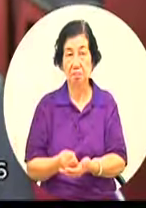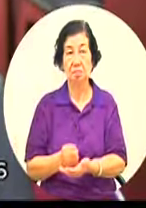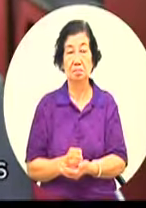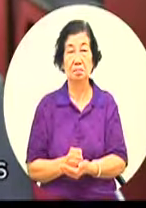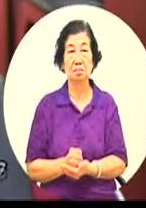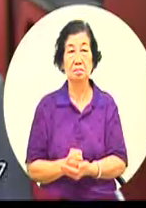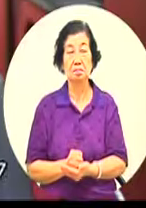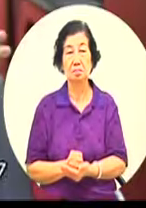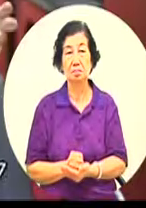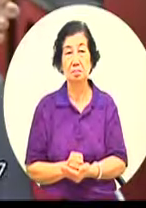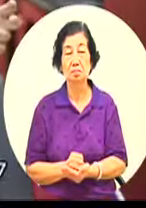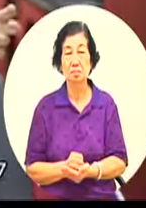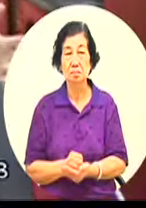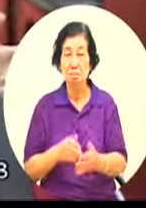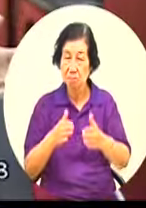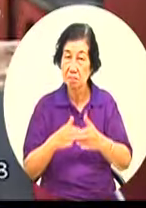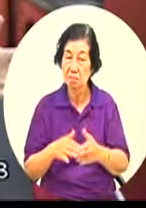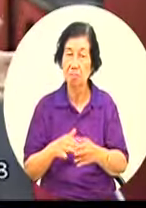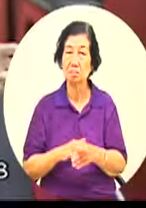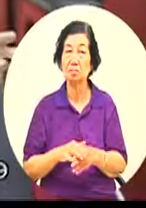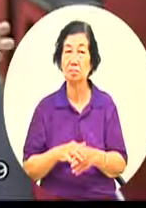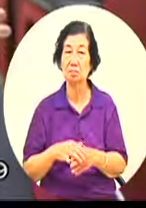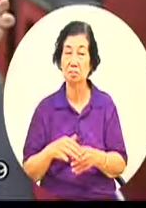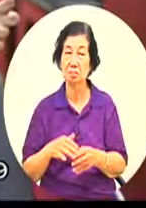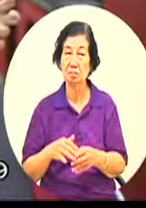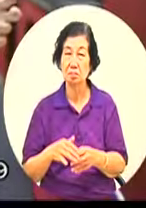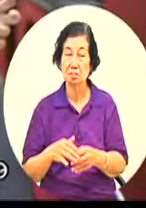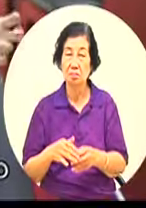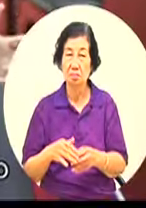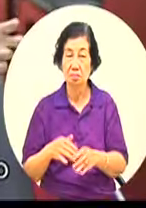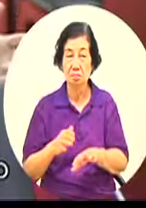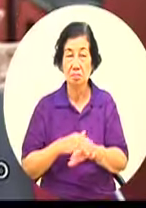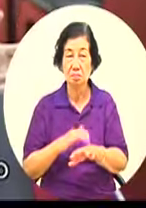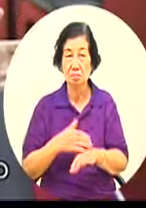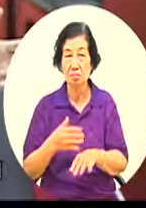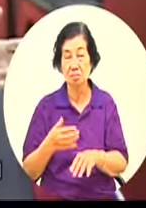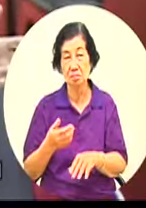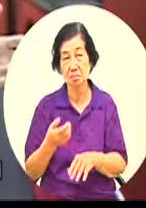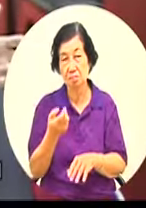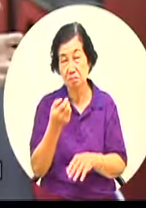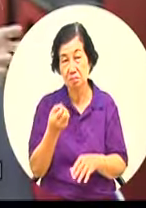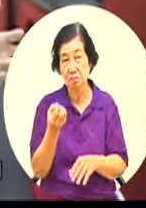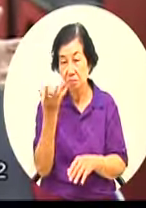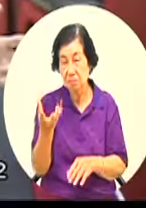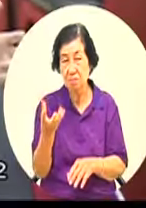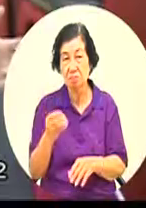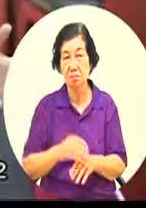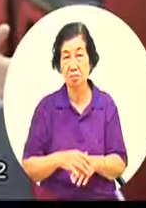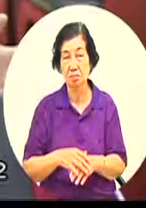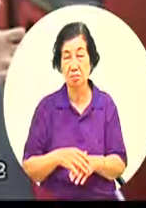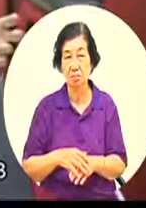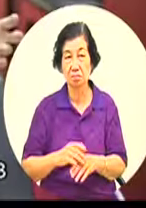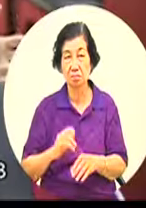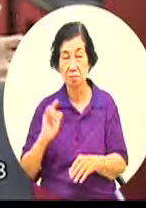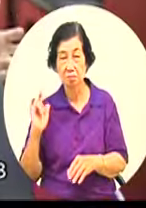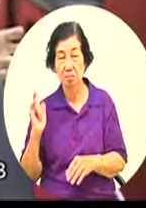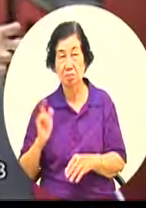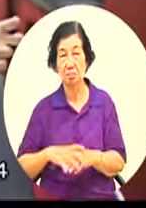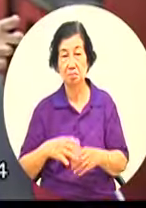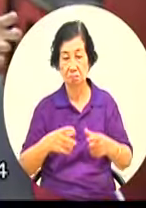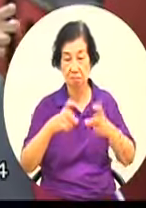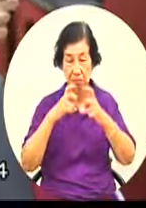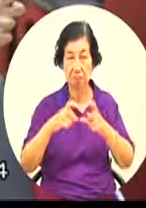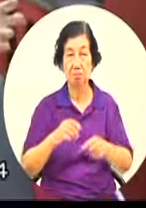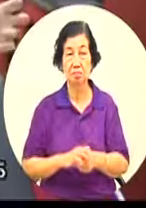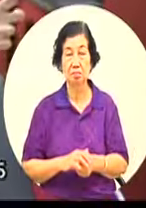的不多，只是想要得到你们的回应哦。因为这不代表雅静的一